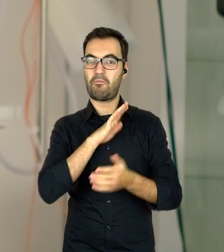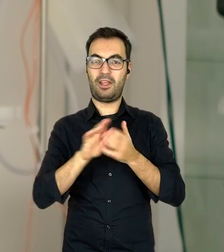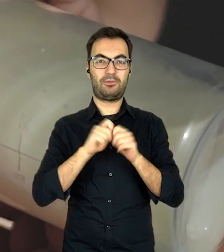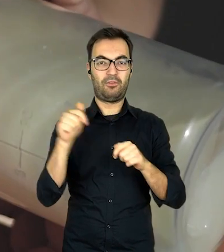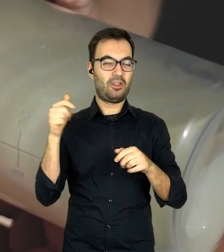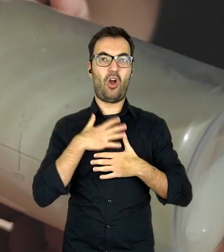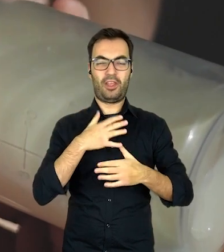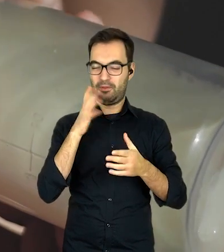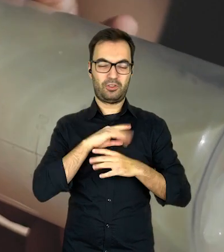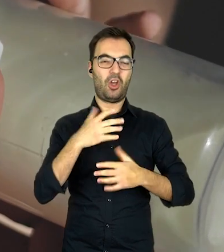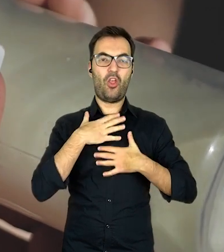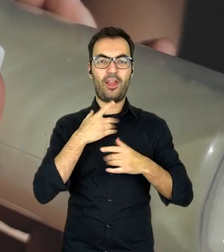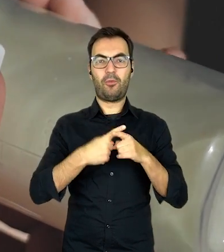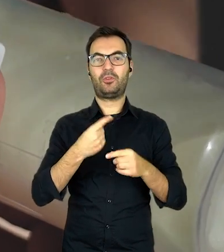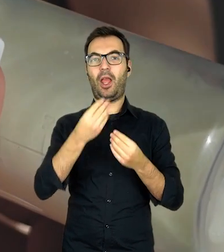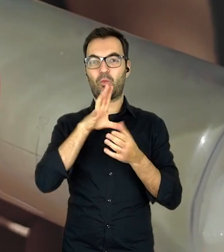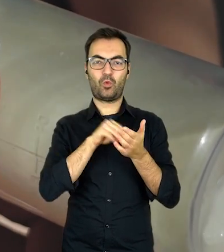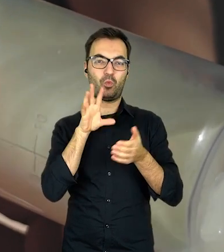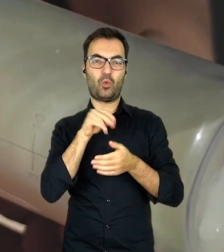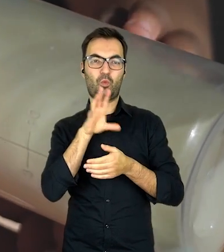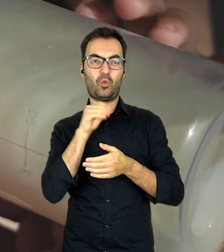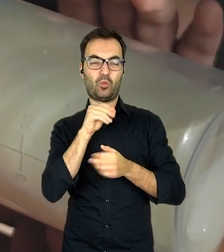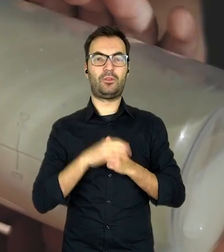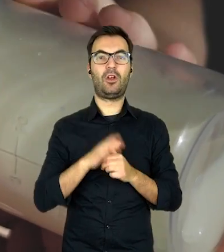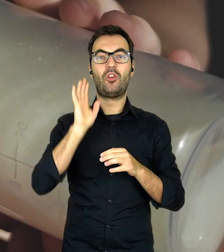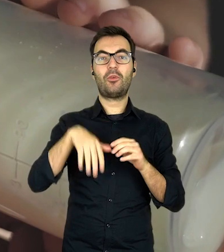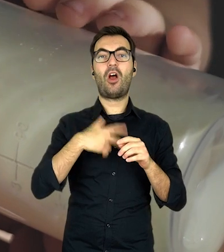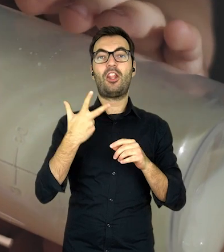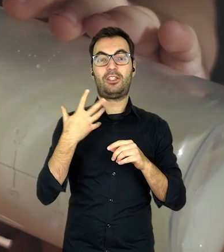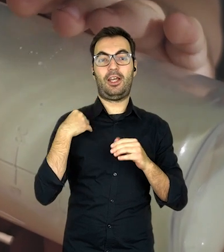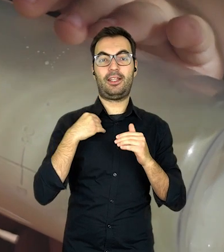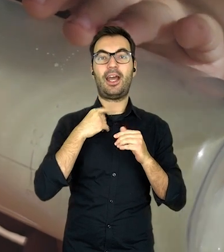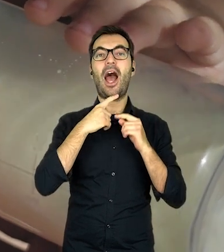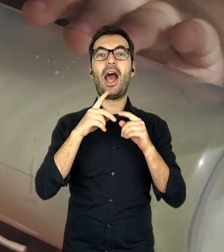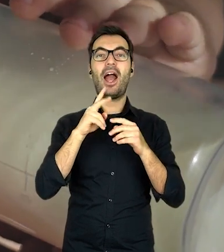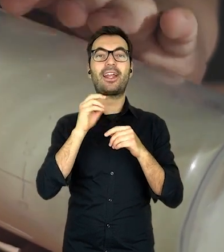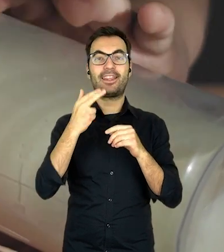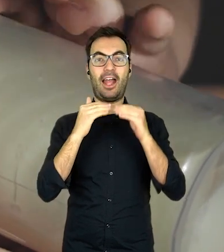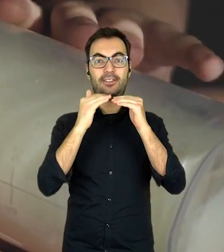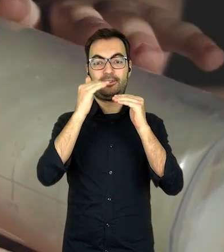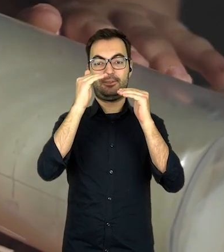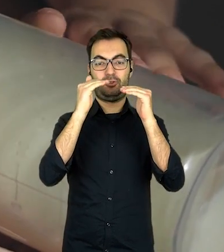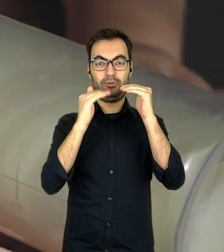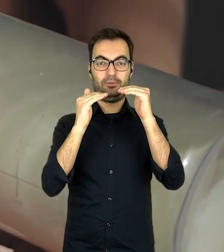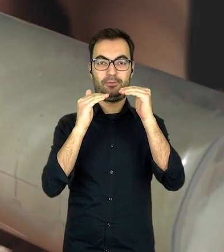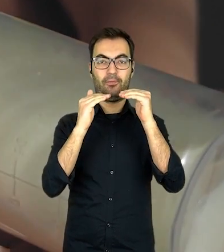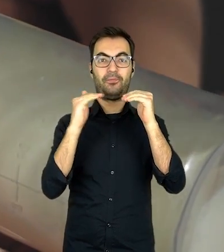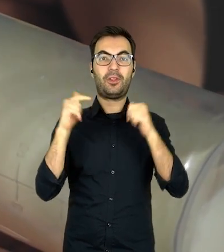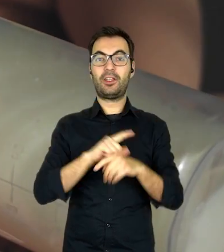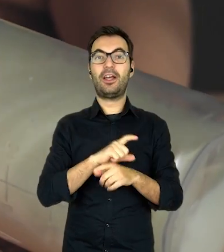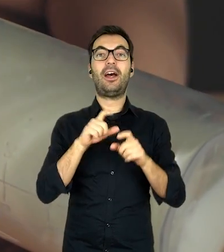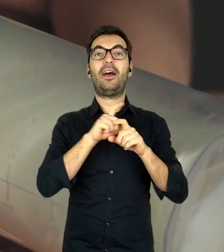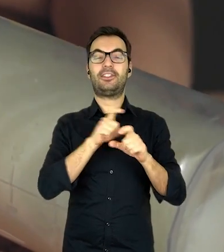bez przerw na oddychanie. Dopiero po trzecim miesiącu życia krtań przesuwa się w dół i wtedy trzeba robić